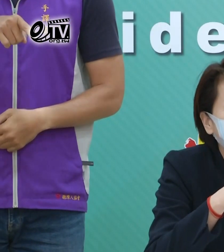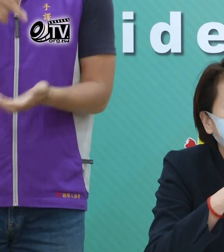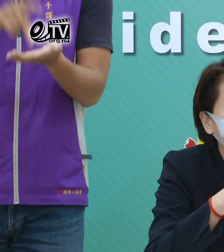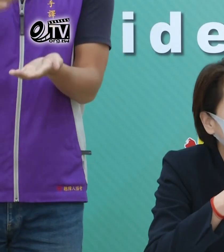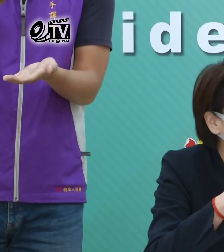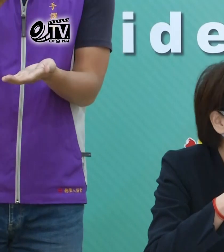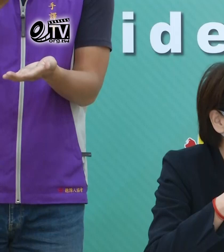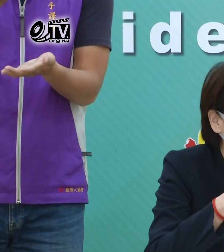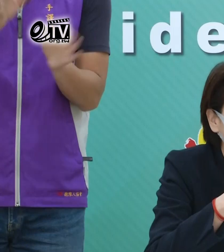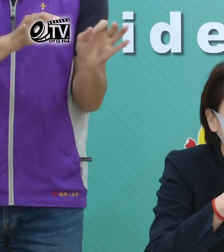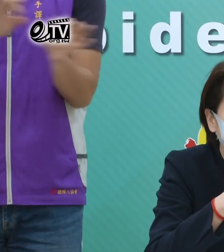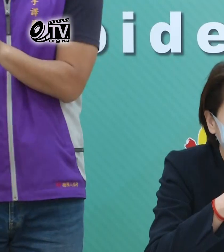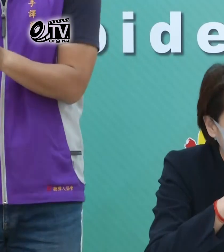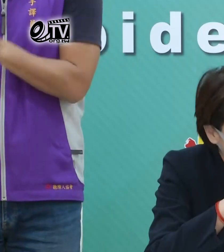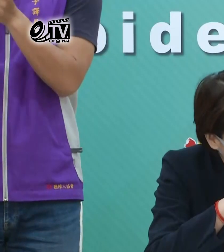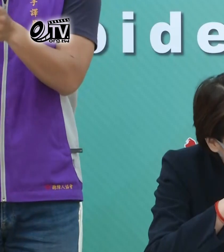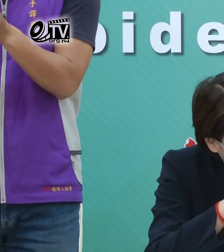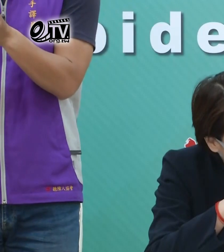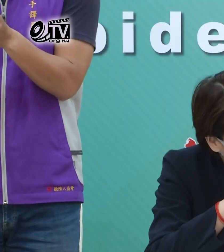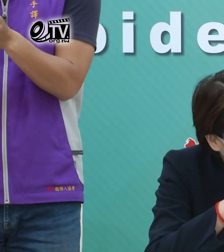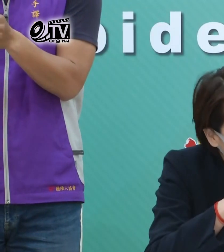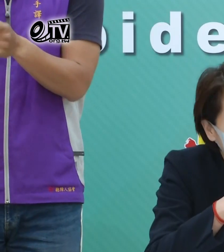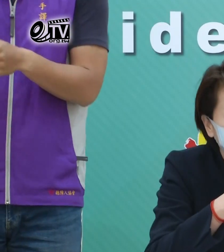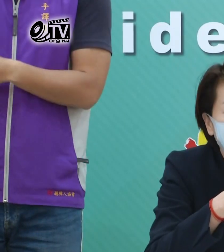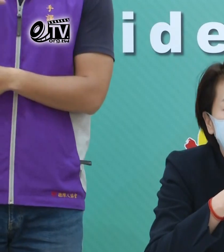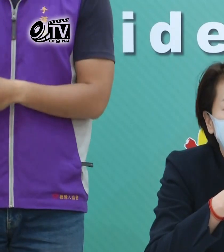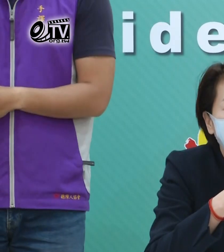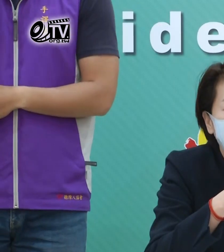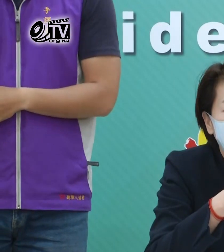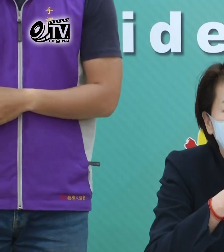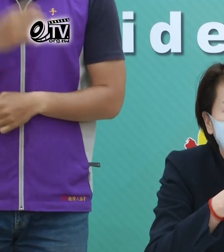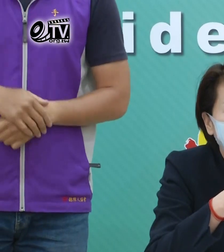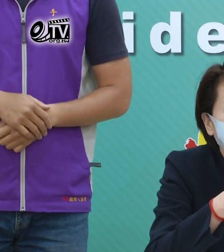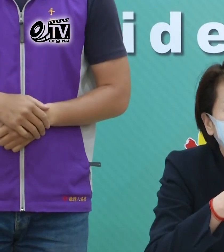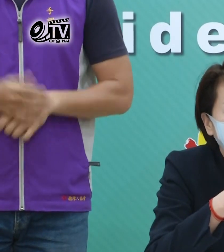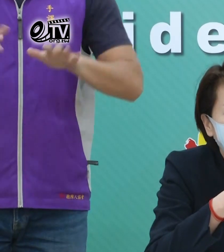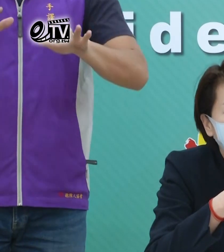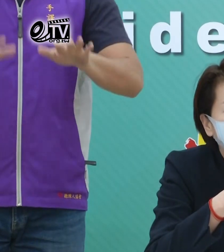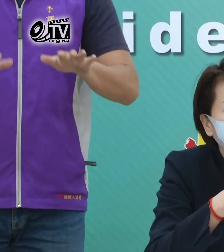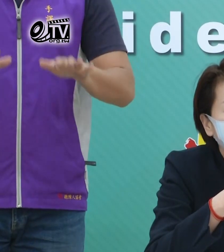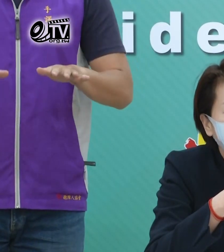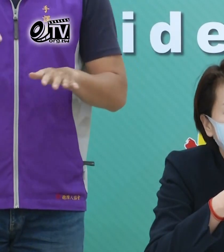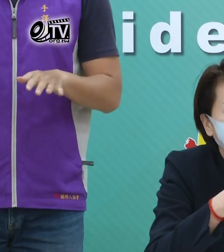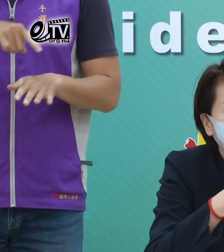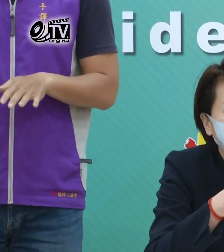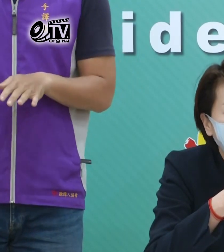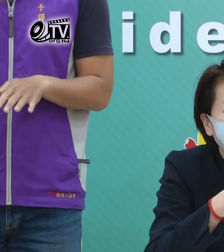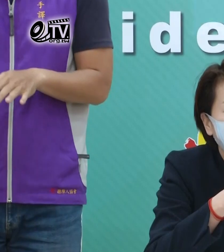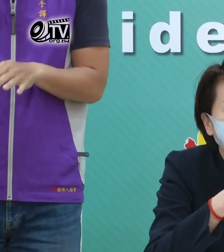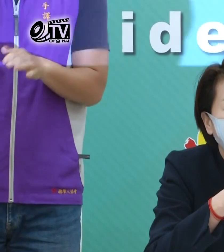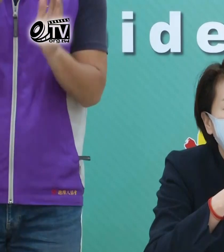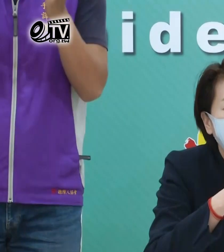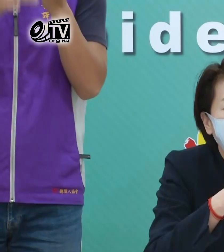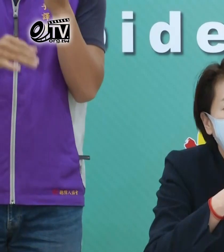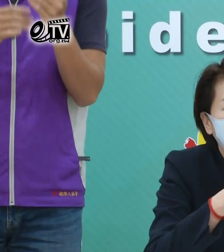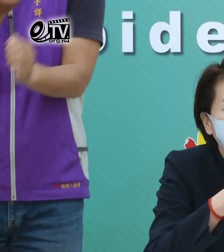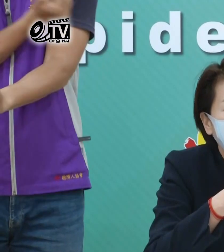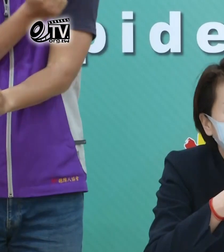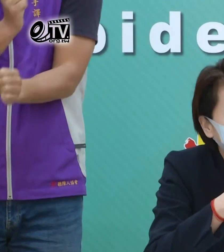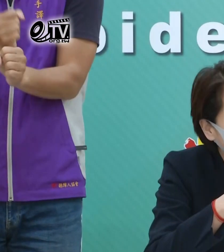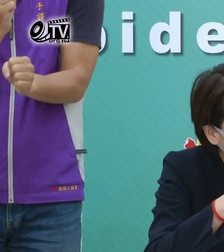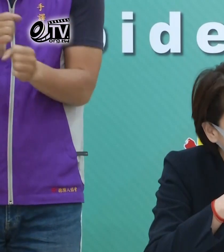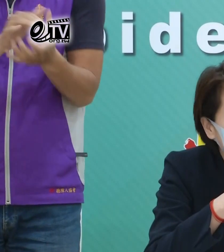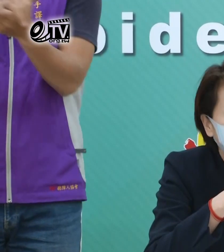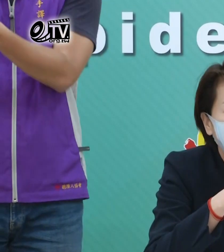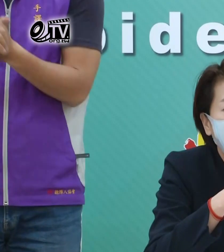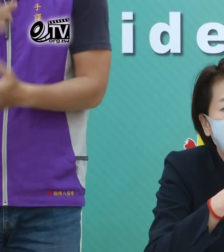就是说一年后你再缴现在这个租金。那目前为止针对这些特殊状况的劳工朋友，我们希望